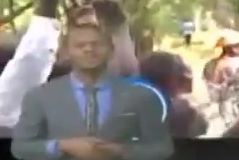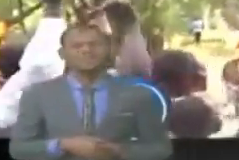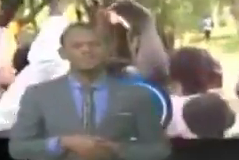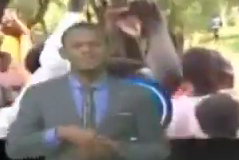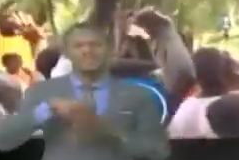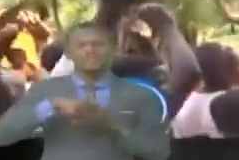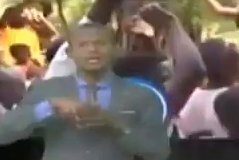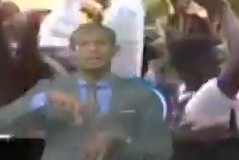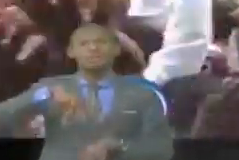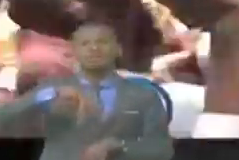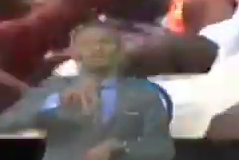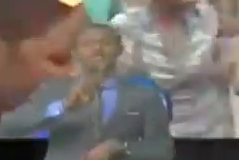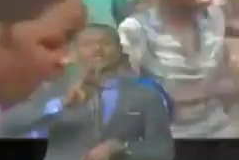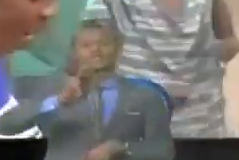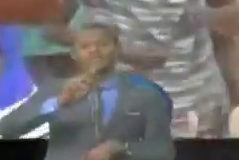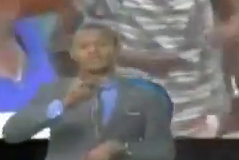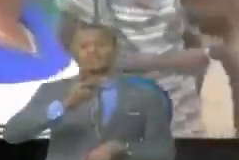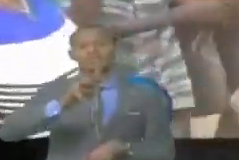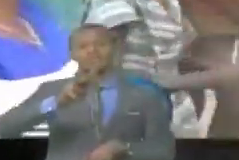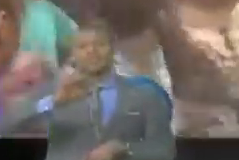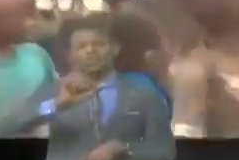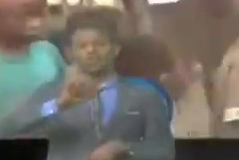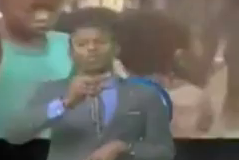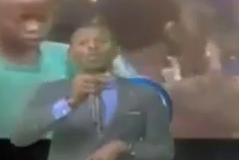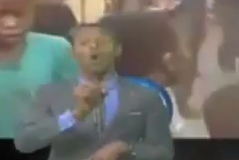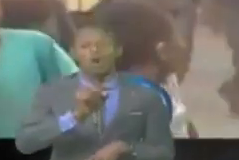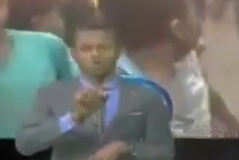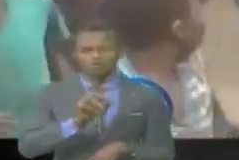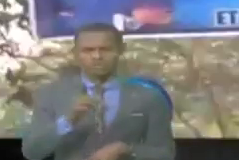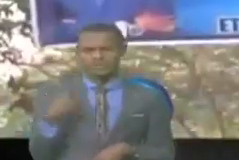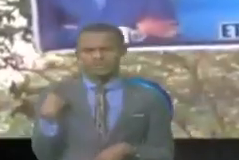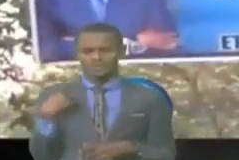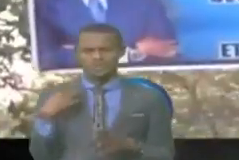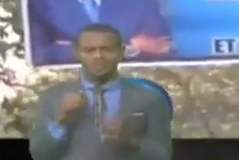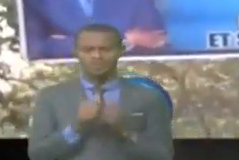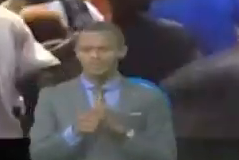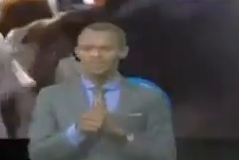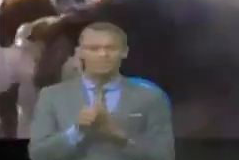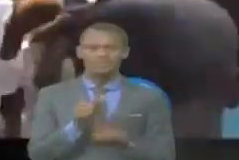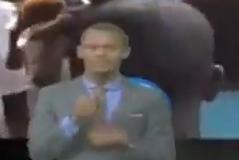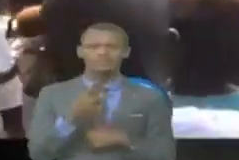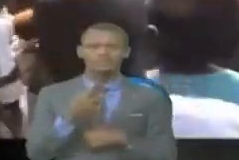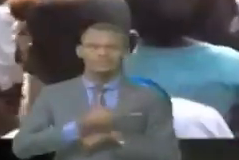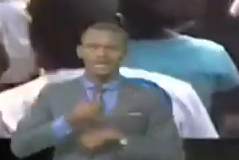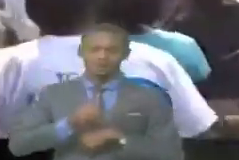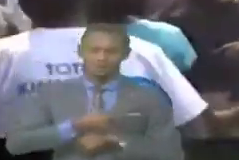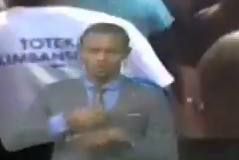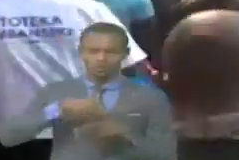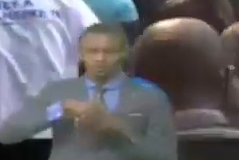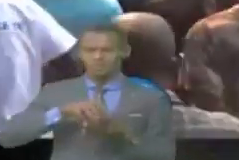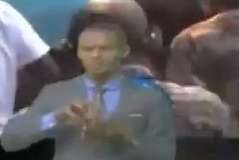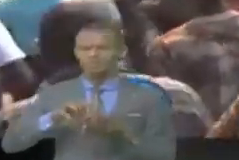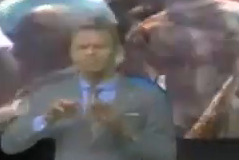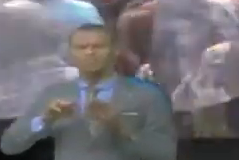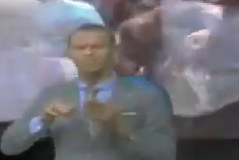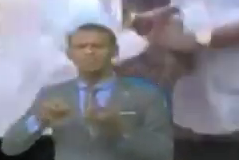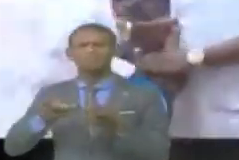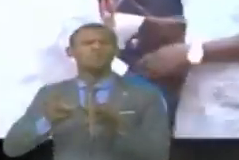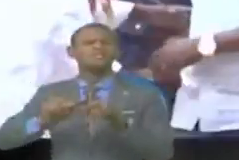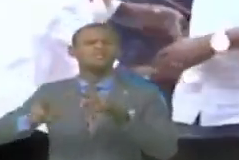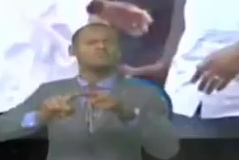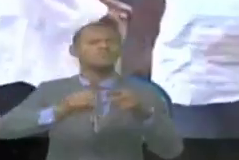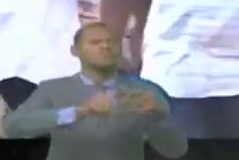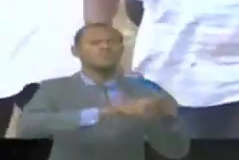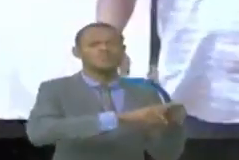profond. Jonathan Bialousuka Ouattara a passé 13 jours dans 4 territoires de cette province pour palper du doigt les réalités. Ce député